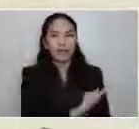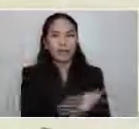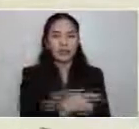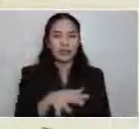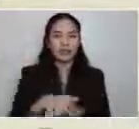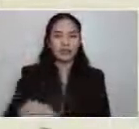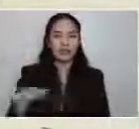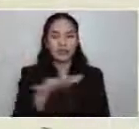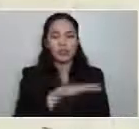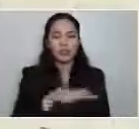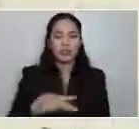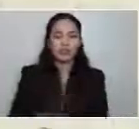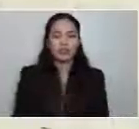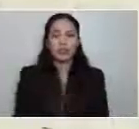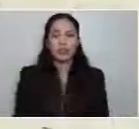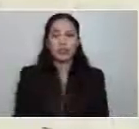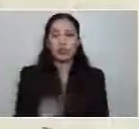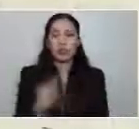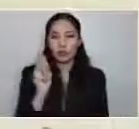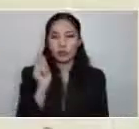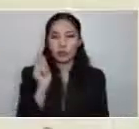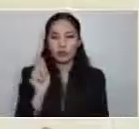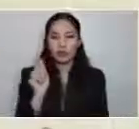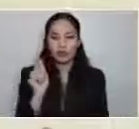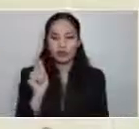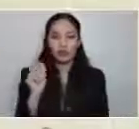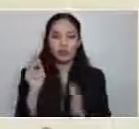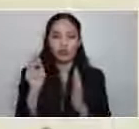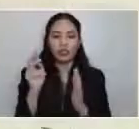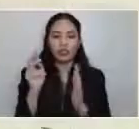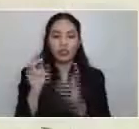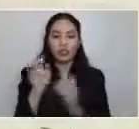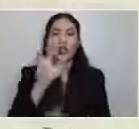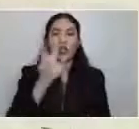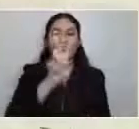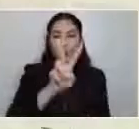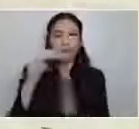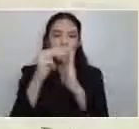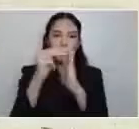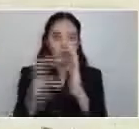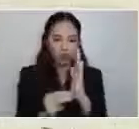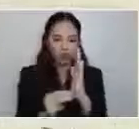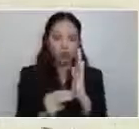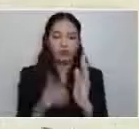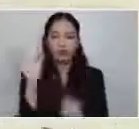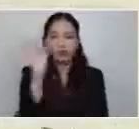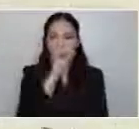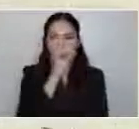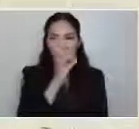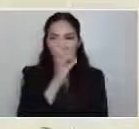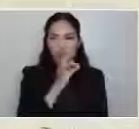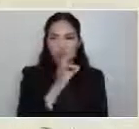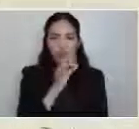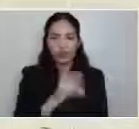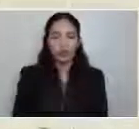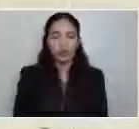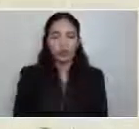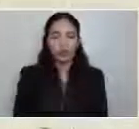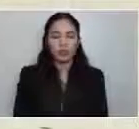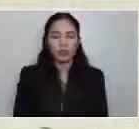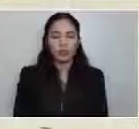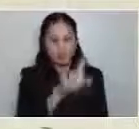Sinovac vaccine, usually ay dinadala ito sa NCR Plus bubble dahil ito nga yung epicenter